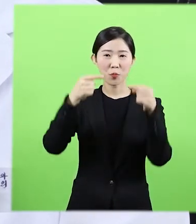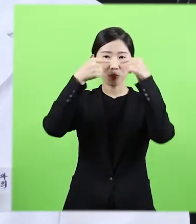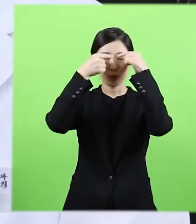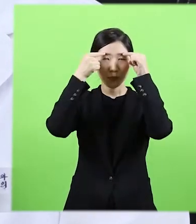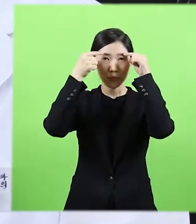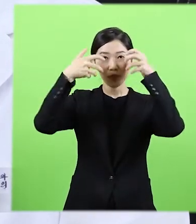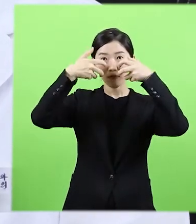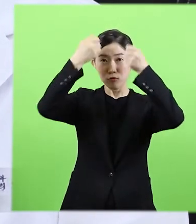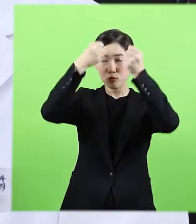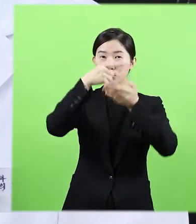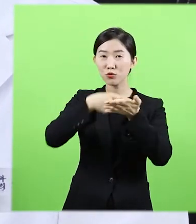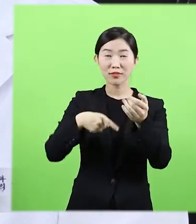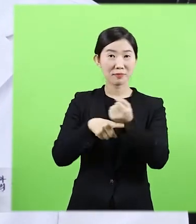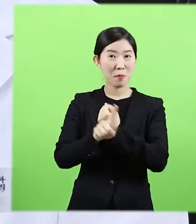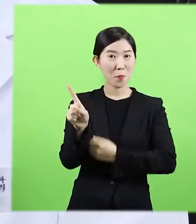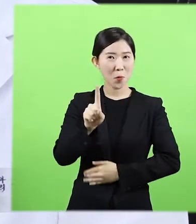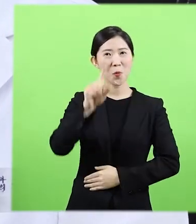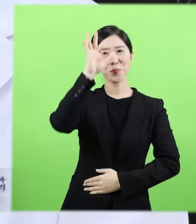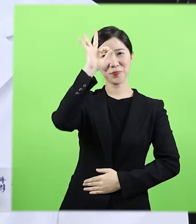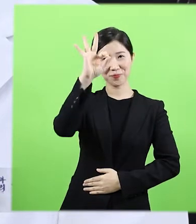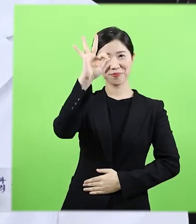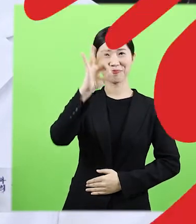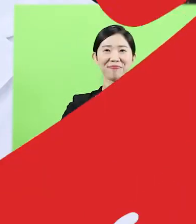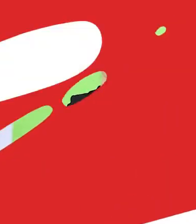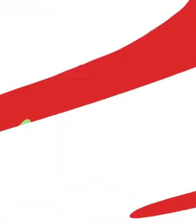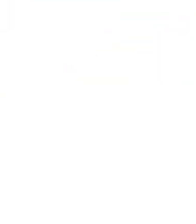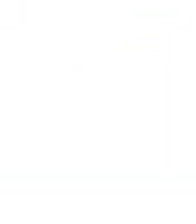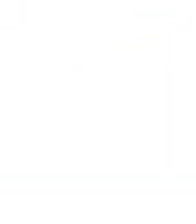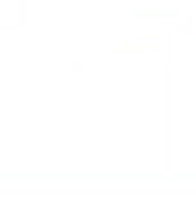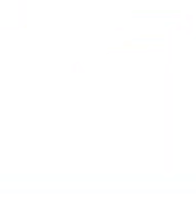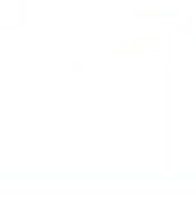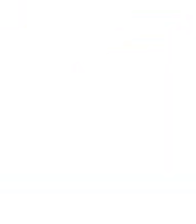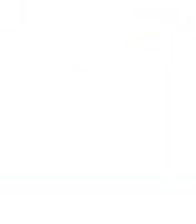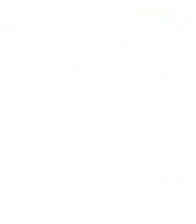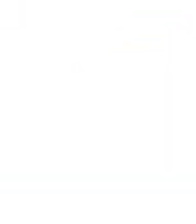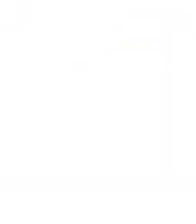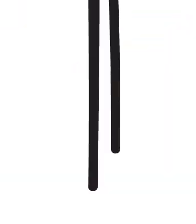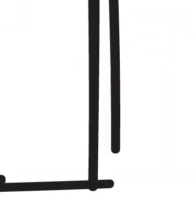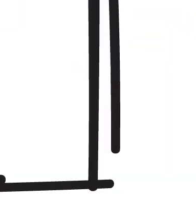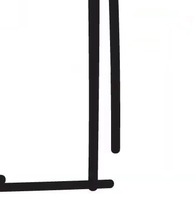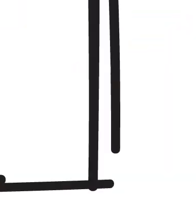어떤 것인가 하는 것을 알아보는 시간을 가지도록 하겠습니다.